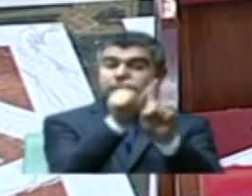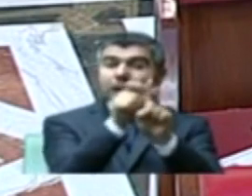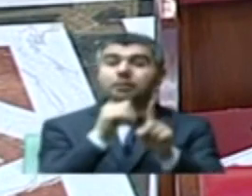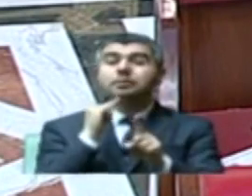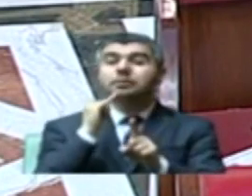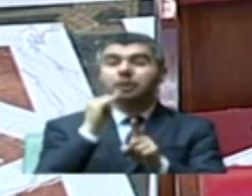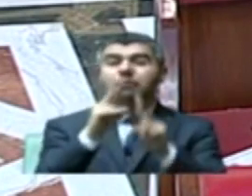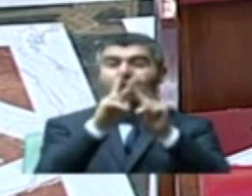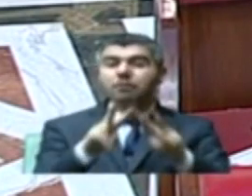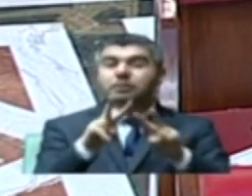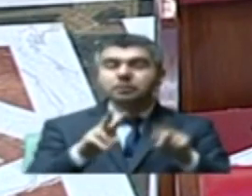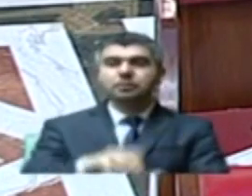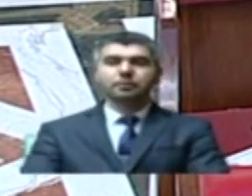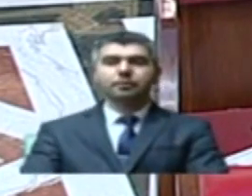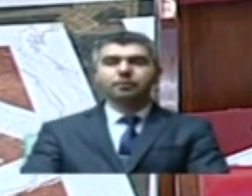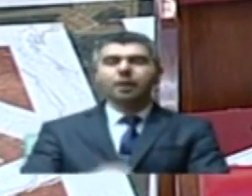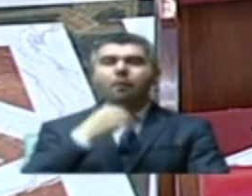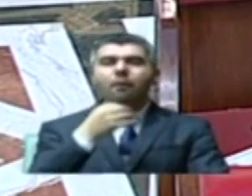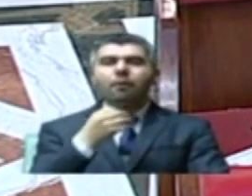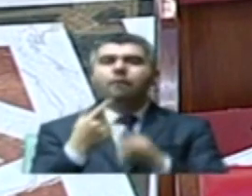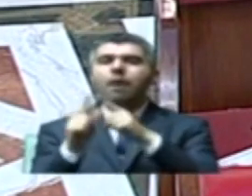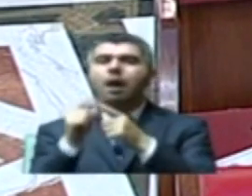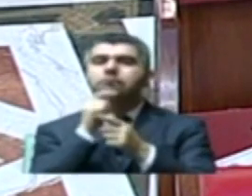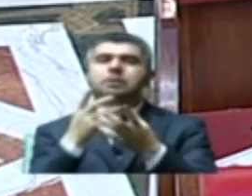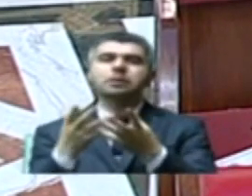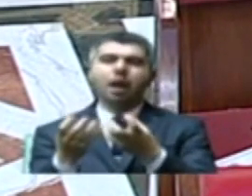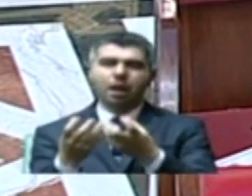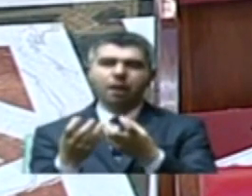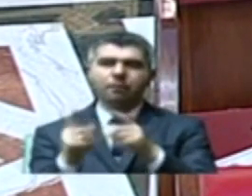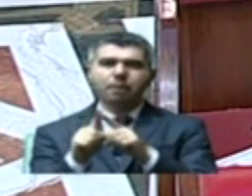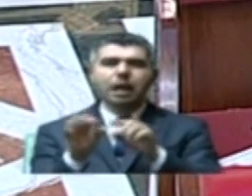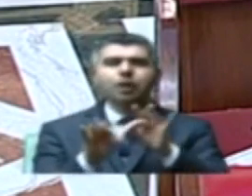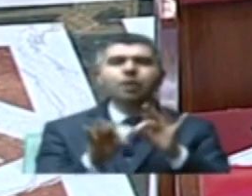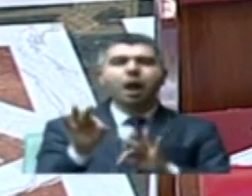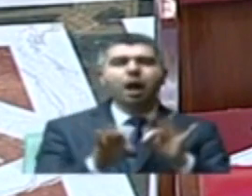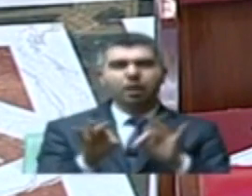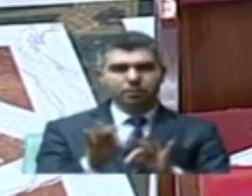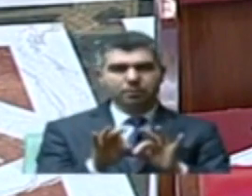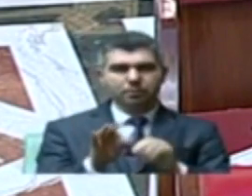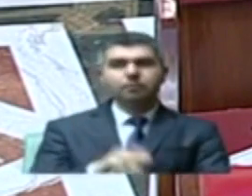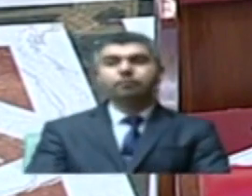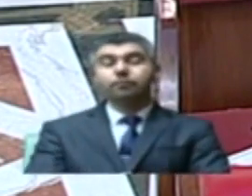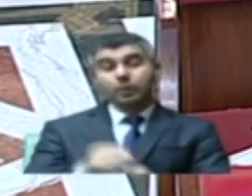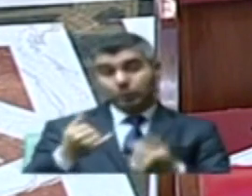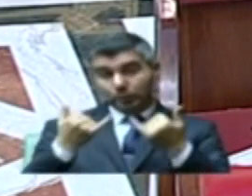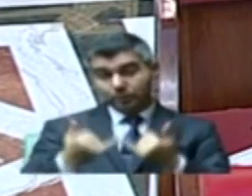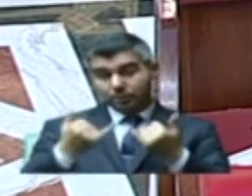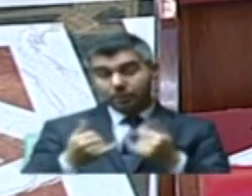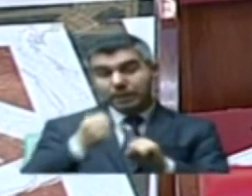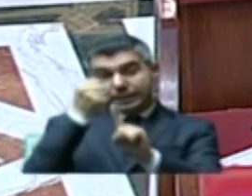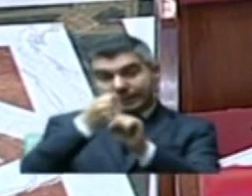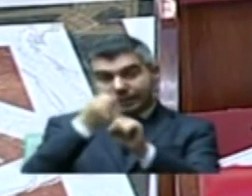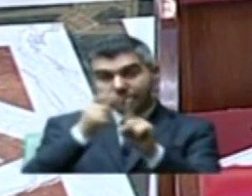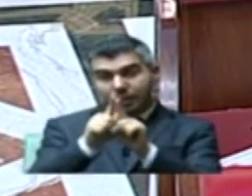متبعين هذا الشيء بالإحصاءات. إنما عندنا واحد العدد ديال الإجراءات أخرى ما قبل التعليم الجامعي. كنشتغلوا الآن على التوجيه